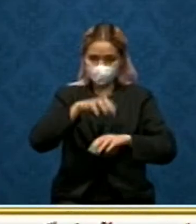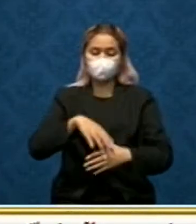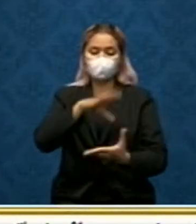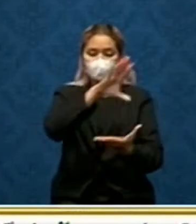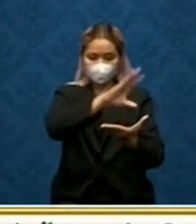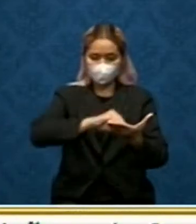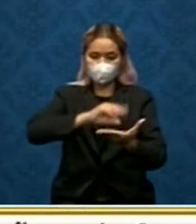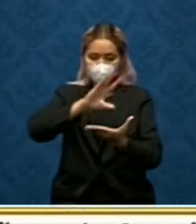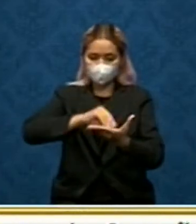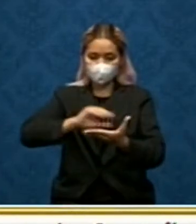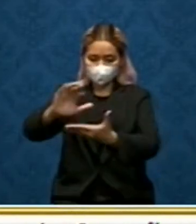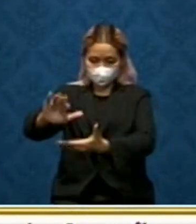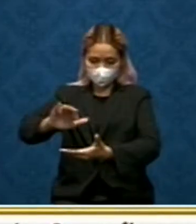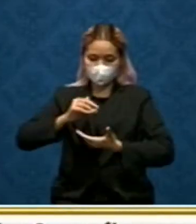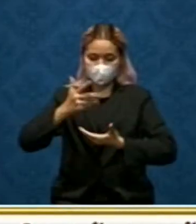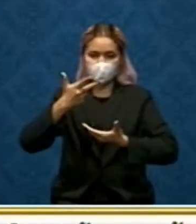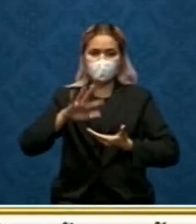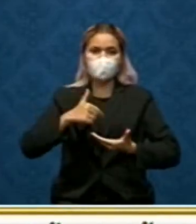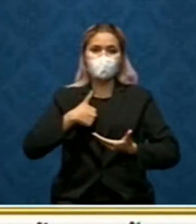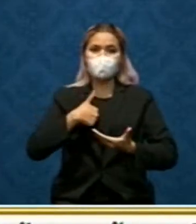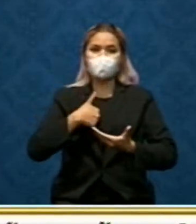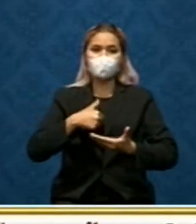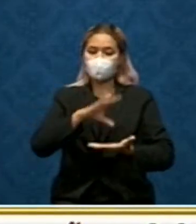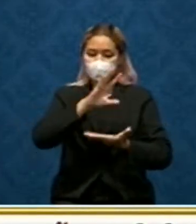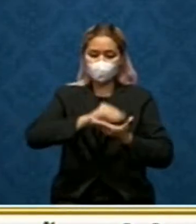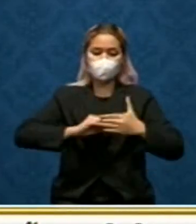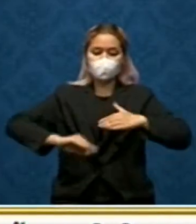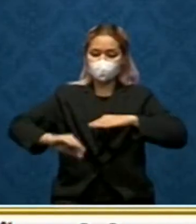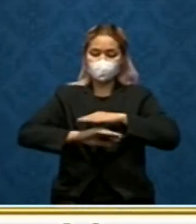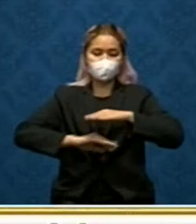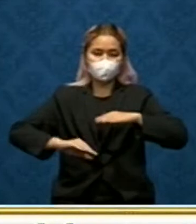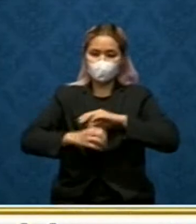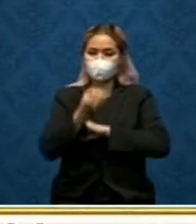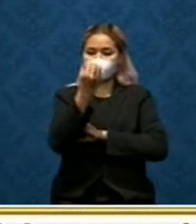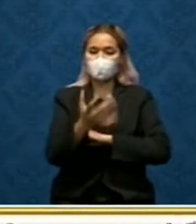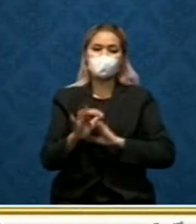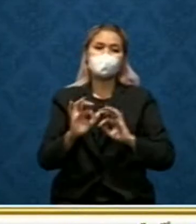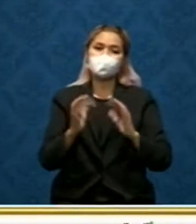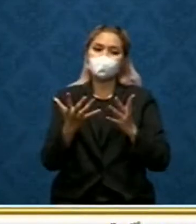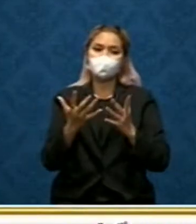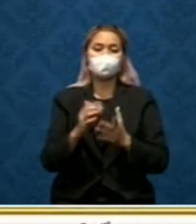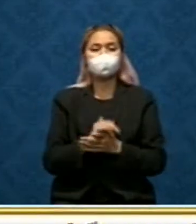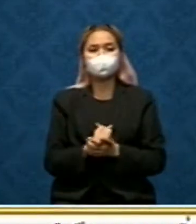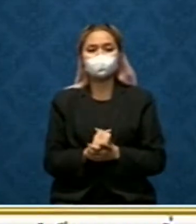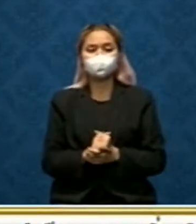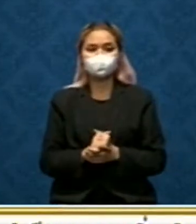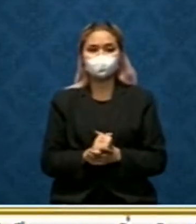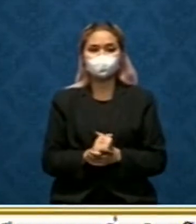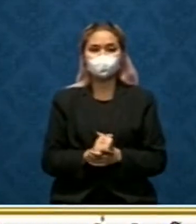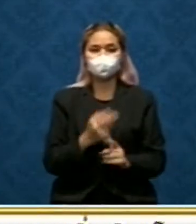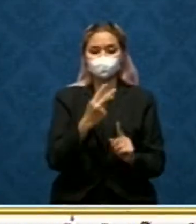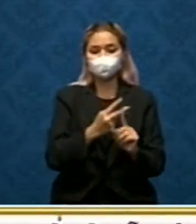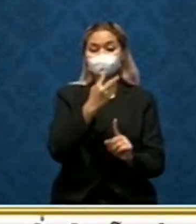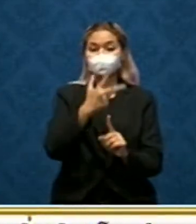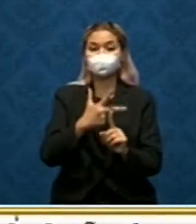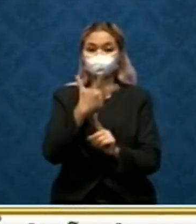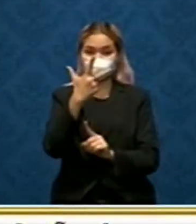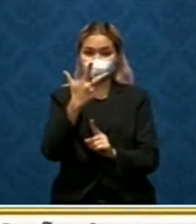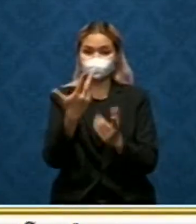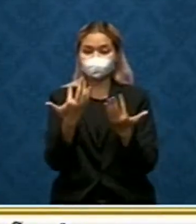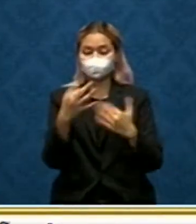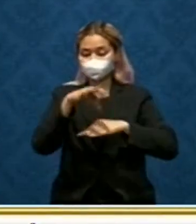ผมก็ยัไม่ได้มข้อมูลมาขนดนั้น คุจะไปทำเขาตอนไหนแลวครับคุณ th tym gameคกไปแล้ว.